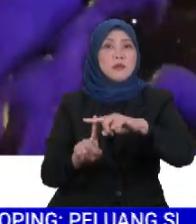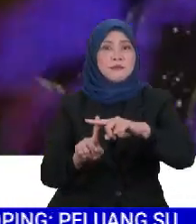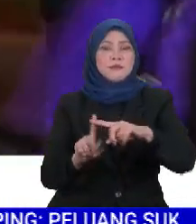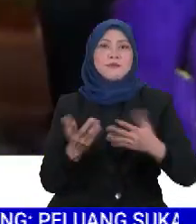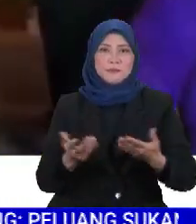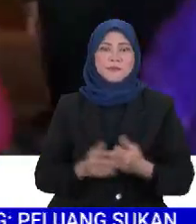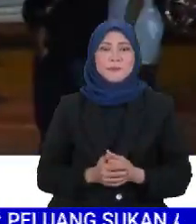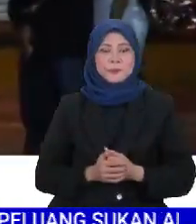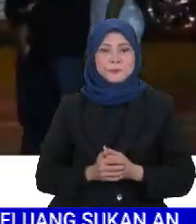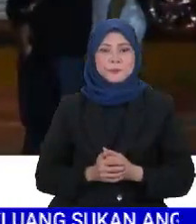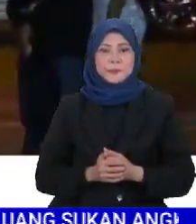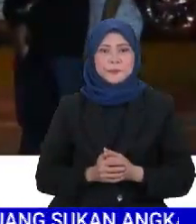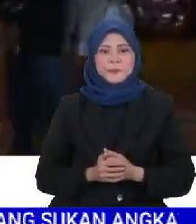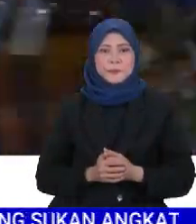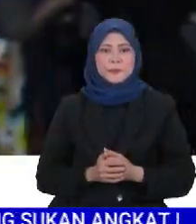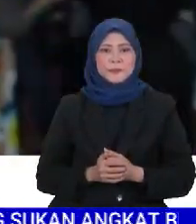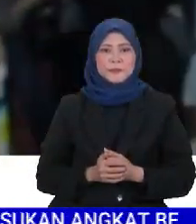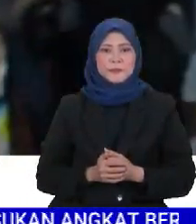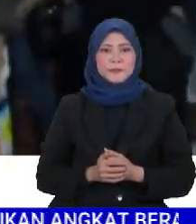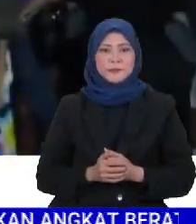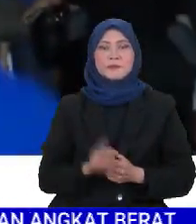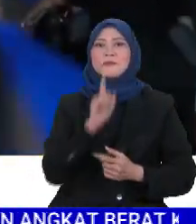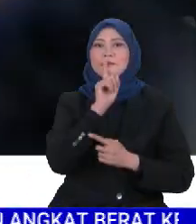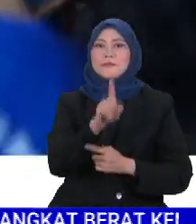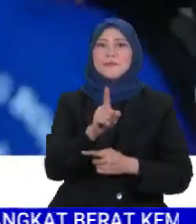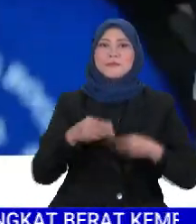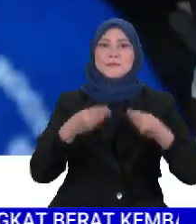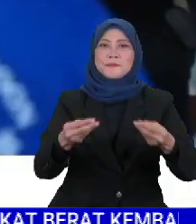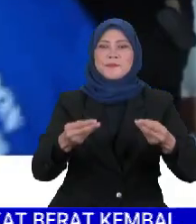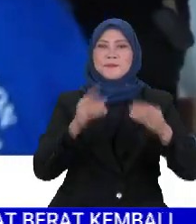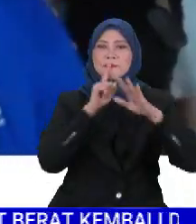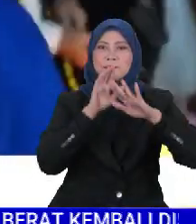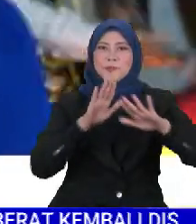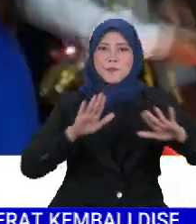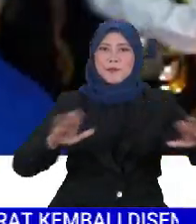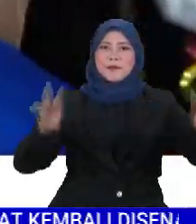penting bagi memastikan keharmonian kita.